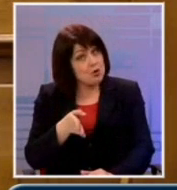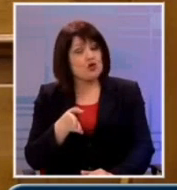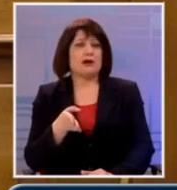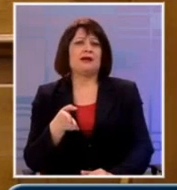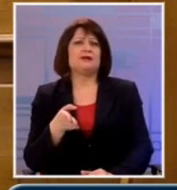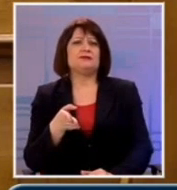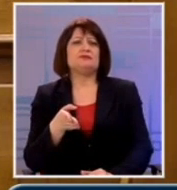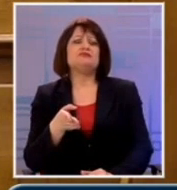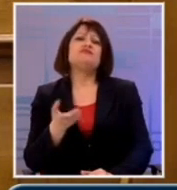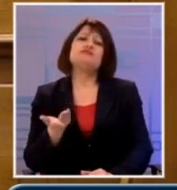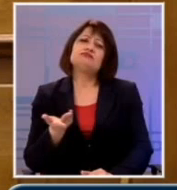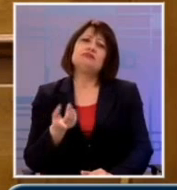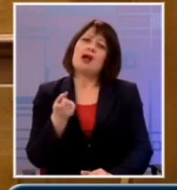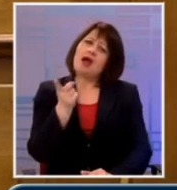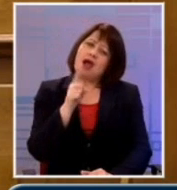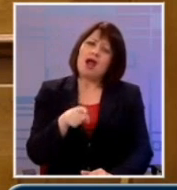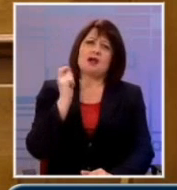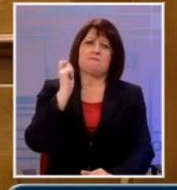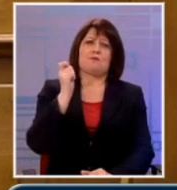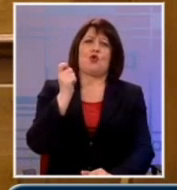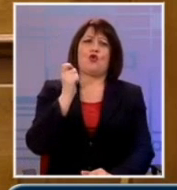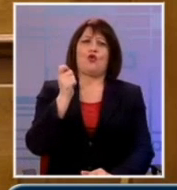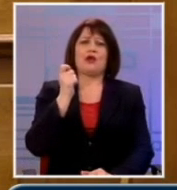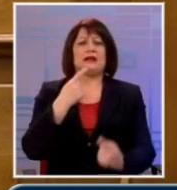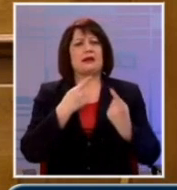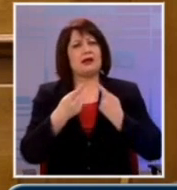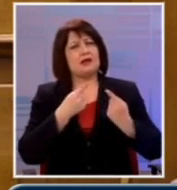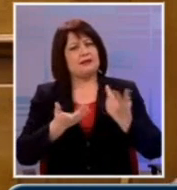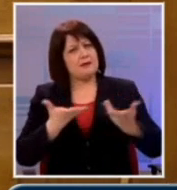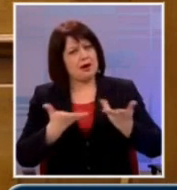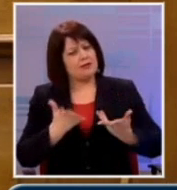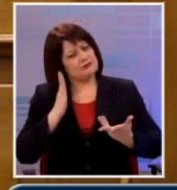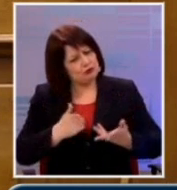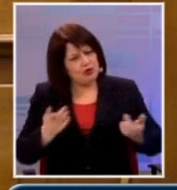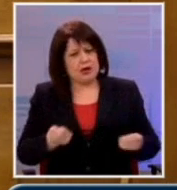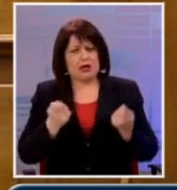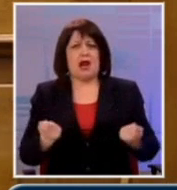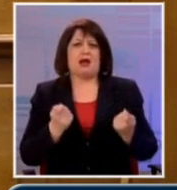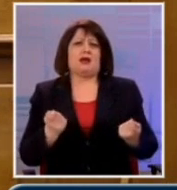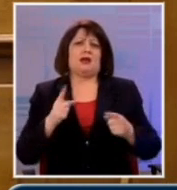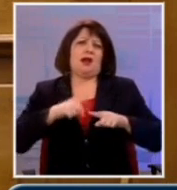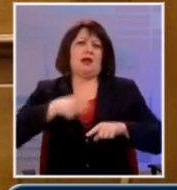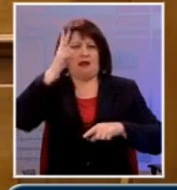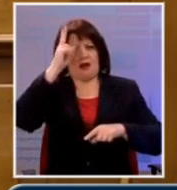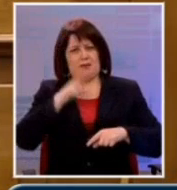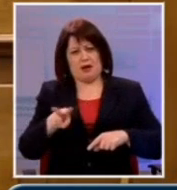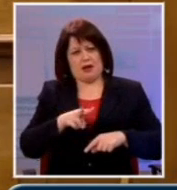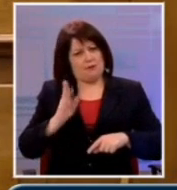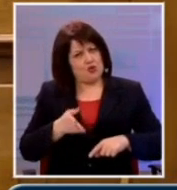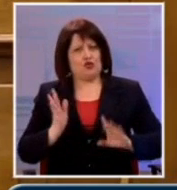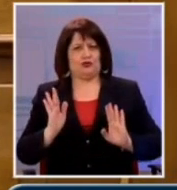είναι αντικείμενο μιας πολιτικής διαπραγμάτευσης μεταξύ των ενδιαφερόμενων χωρών.